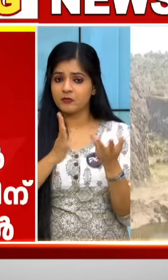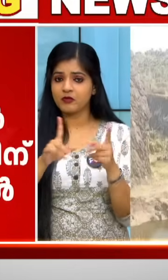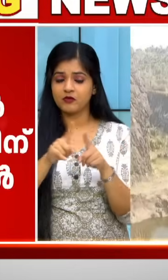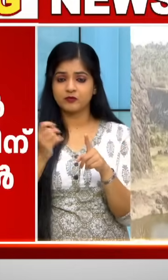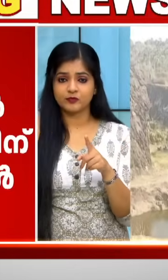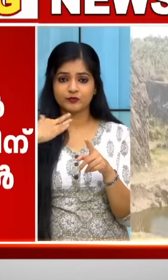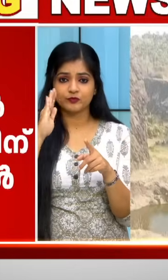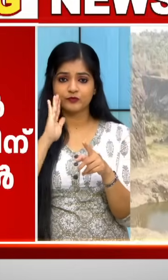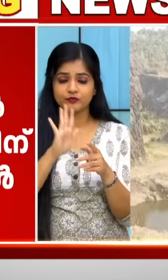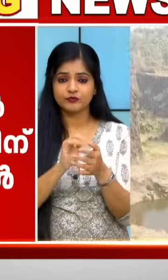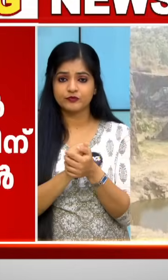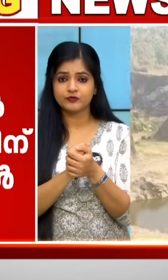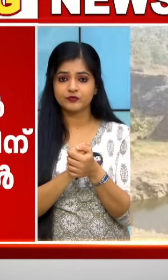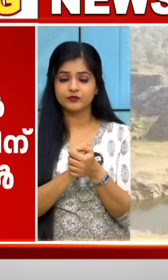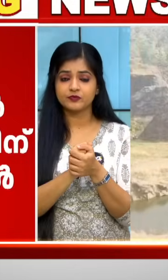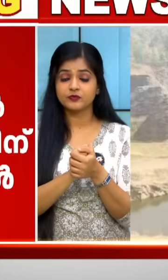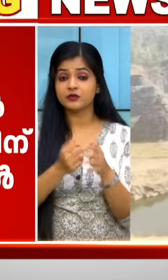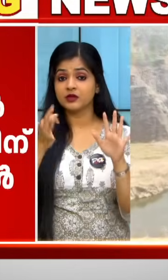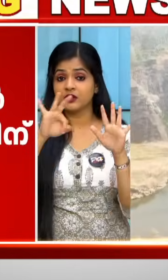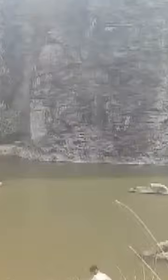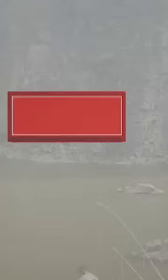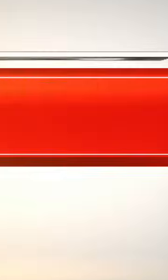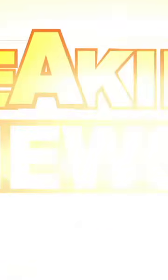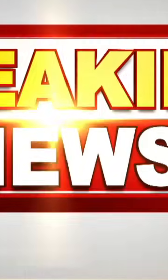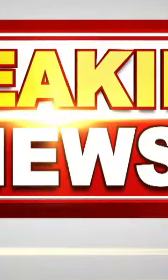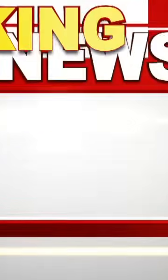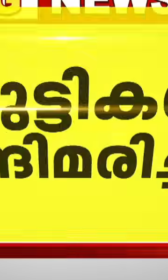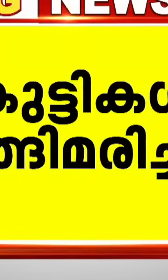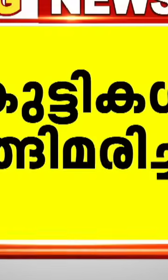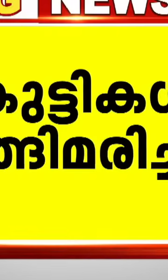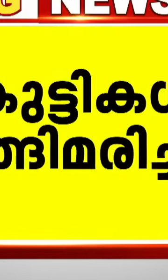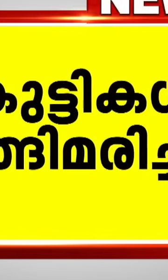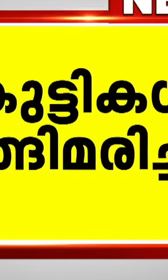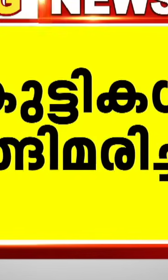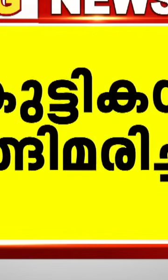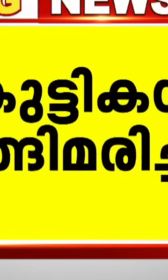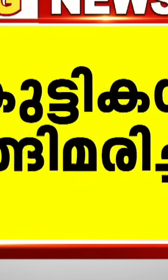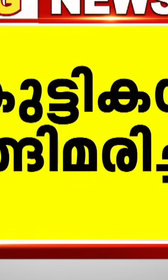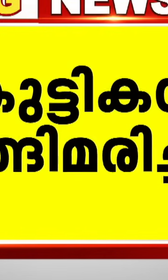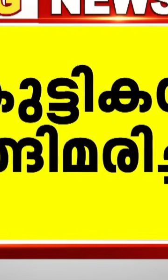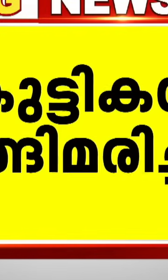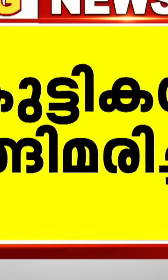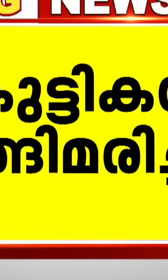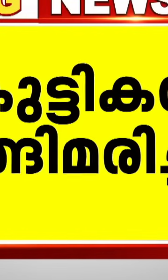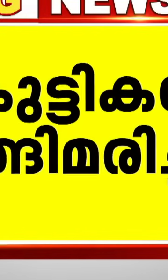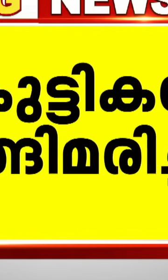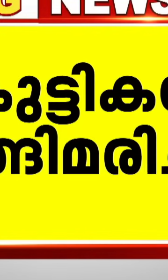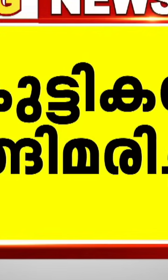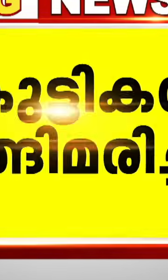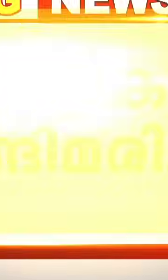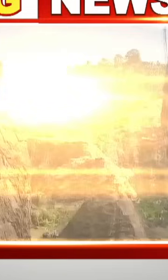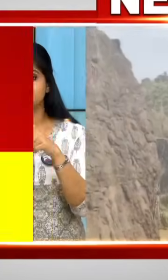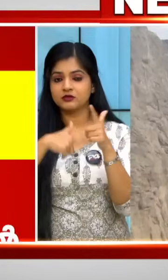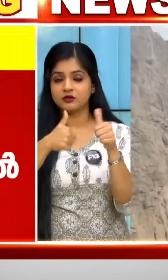പ്രാഥമികമായിട്ട് വിലയിരുത്തലും നിലവിലുള്ളത്. 8ഉം 9ഉം വയസ്സുള്ള കുട്ടികളാണ് ഇതിൽ വീണിട്ടുള്ളത്. റഷ 8 വയസ്സ്, അതുപോലെ തന്നെ ദിയ ഫാത്തിമ 9